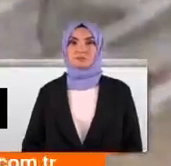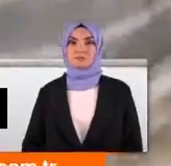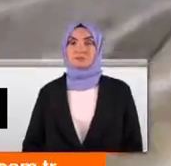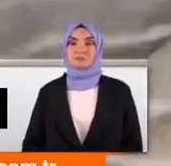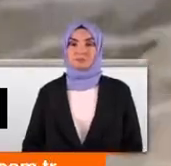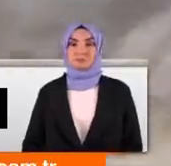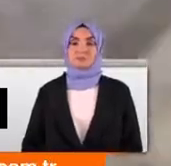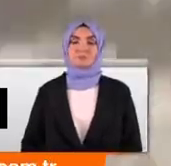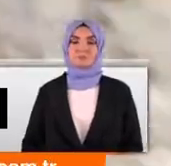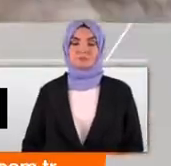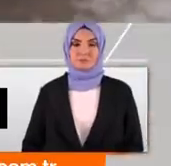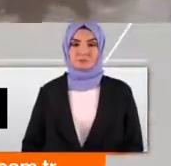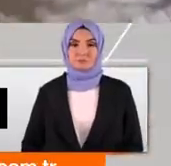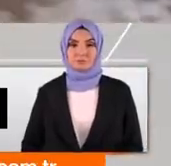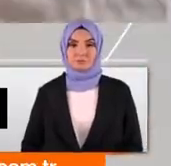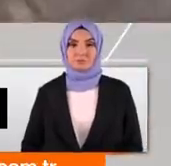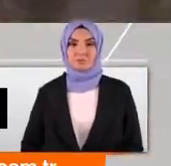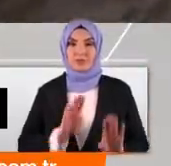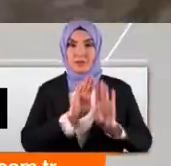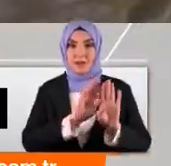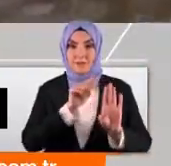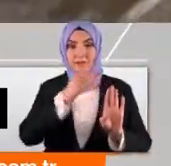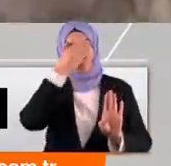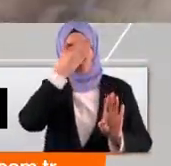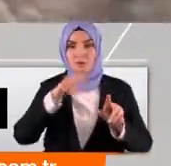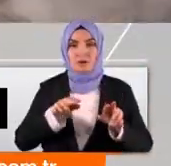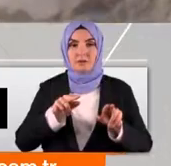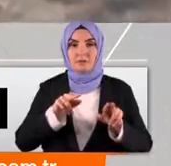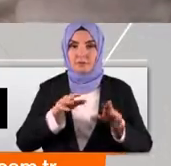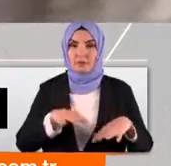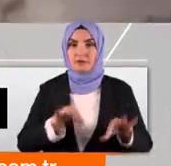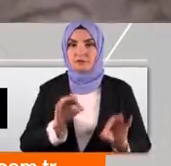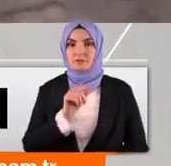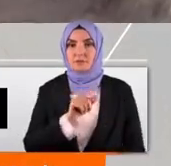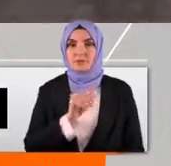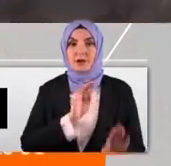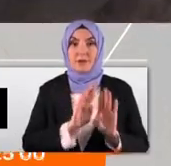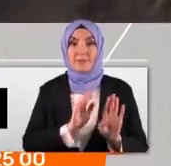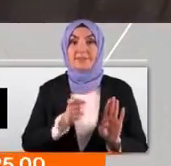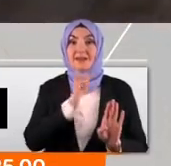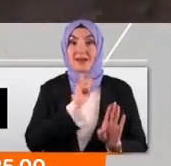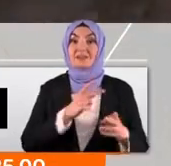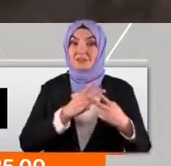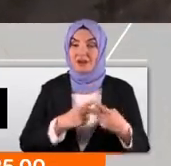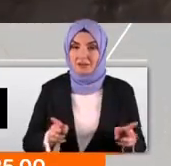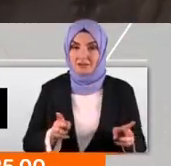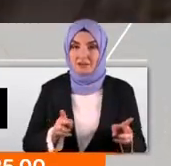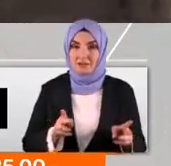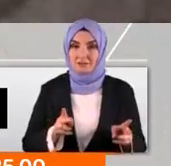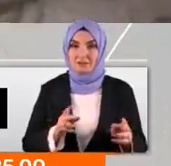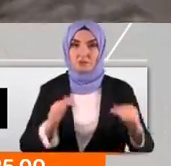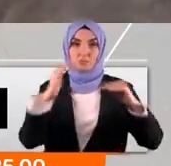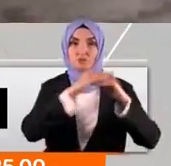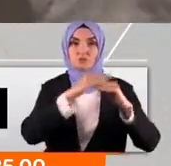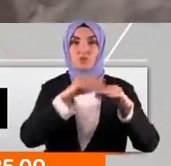Evet, örümcek aldığını görüyorsunuz. Kapılar tuzak olarak tasarlanmış. Kapıyı yanlış açarsan eğer, sahibinden başka birisi açarsa üstteki toprak üstüne